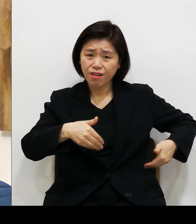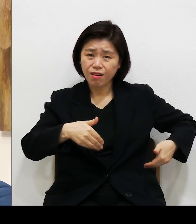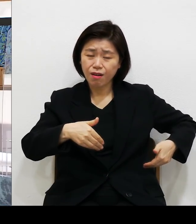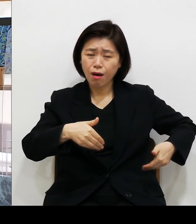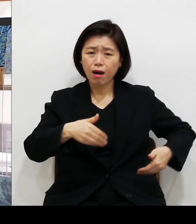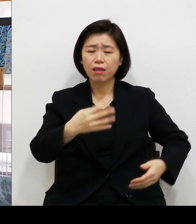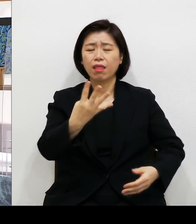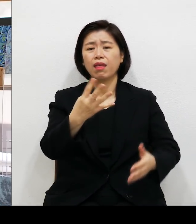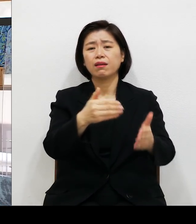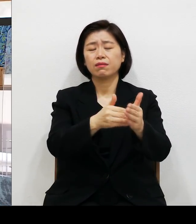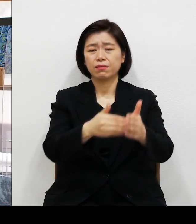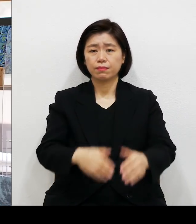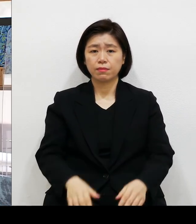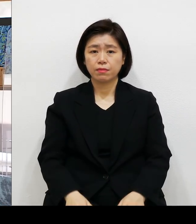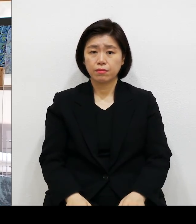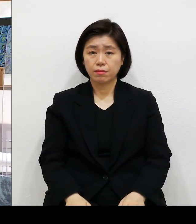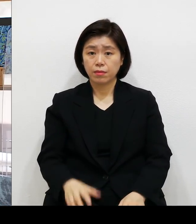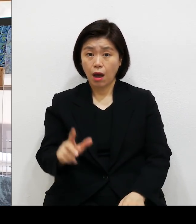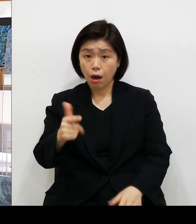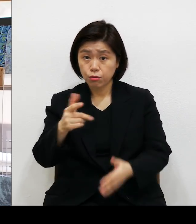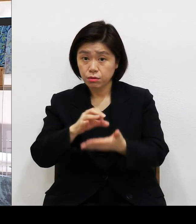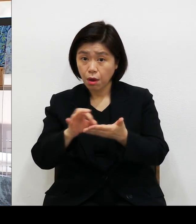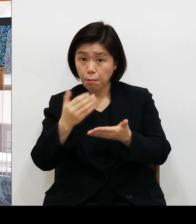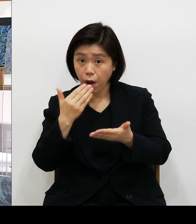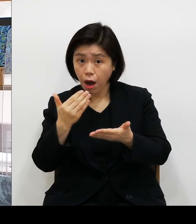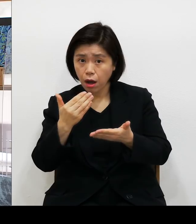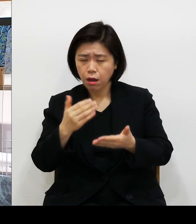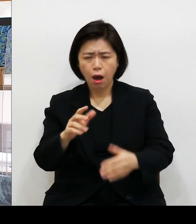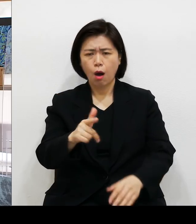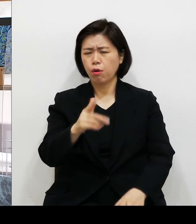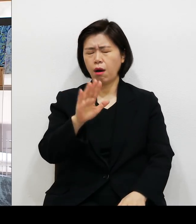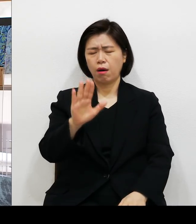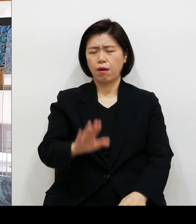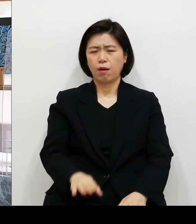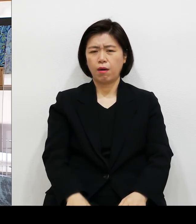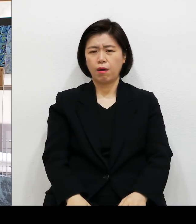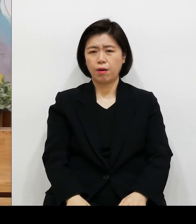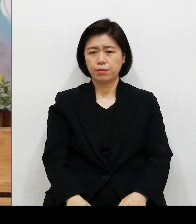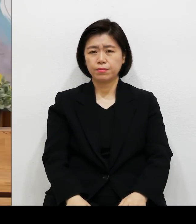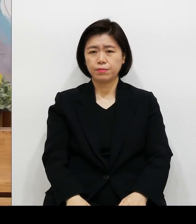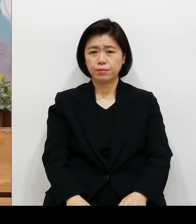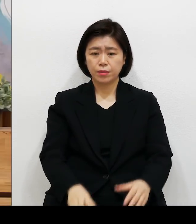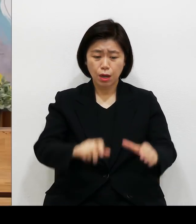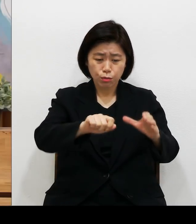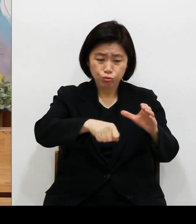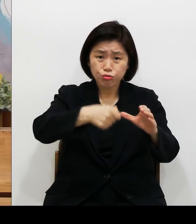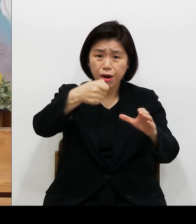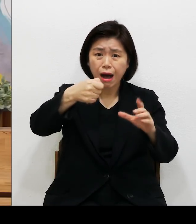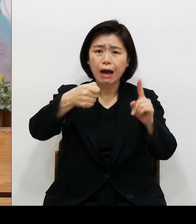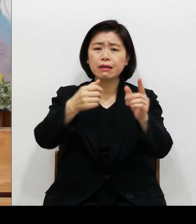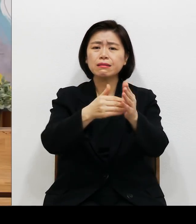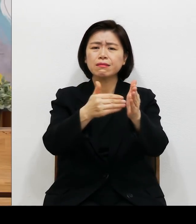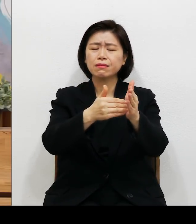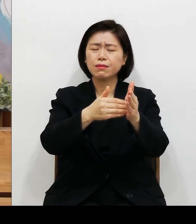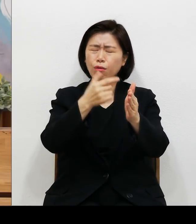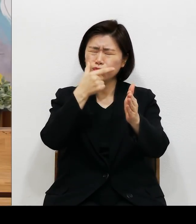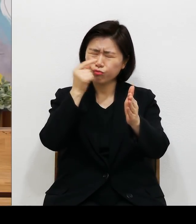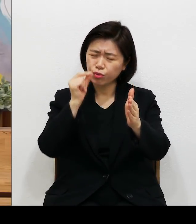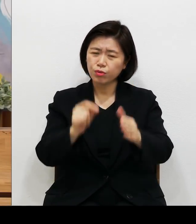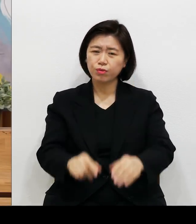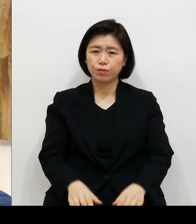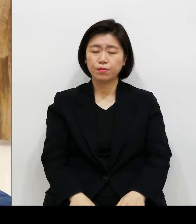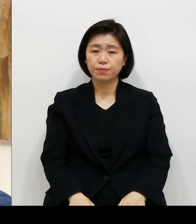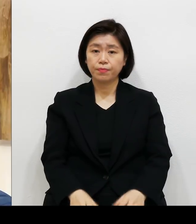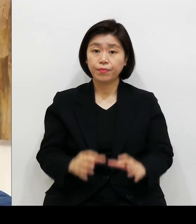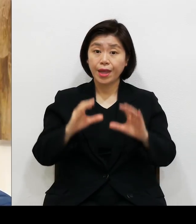있더라고요. 하루치 정도. 하루치도 안 되는 거예요. 그런가? 그러니까 얘가 눈을 하루도 더 모자르죠.